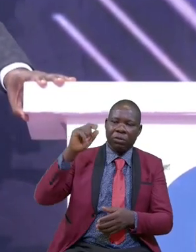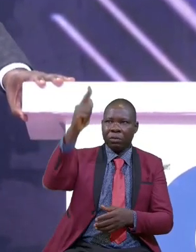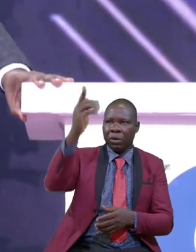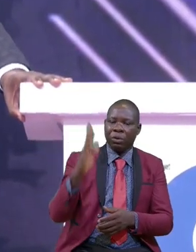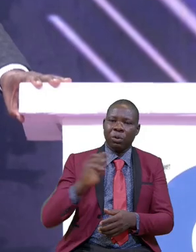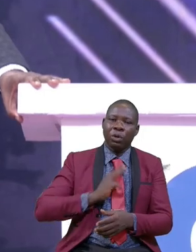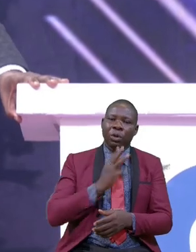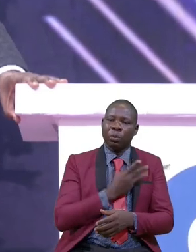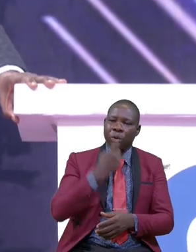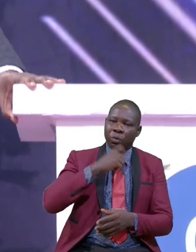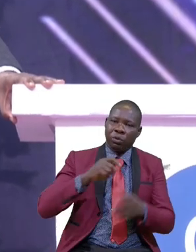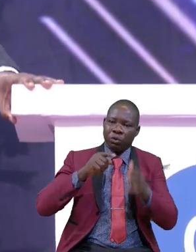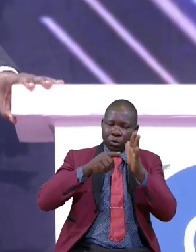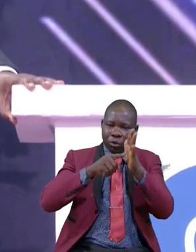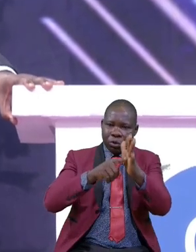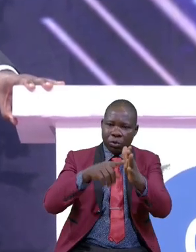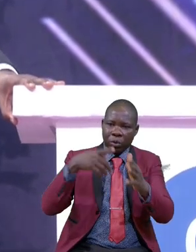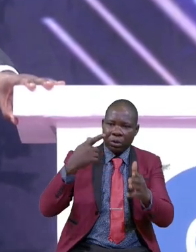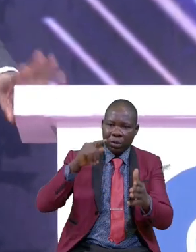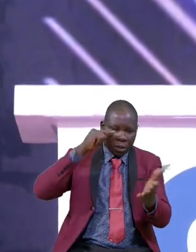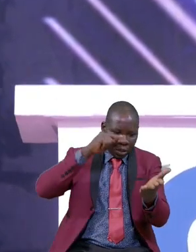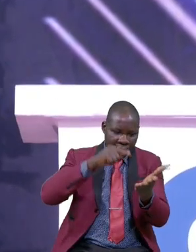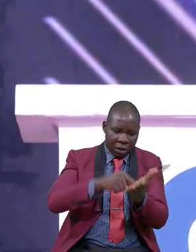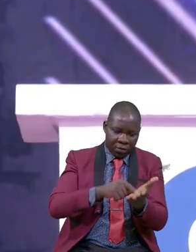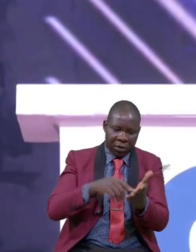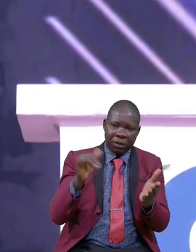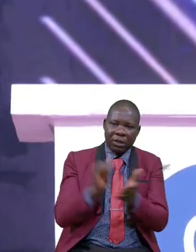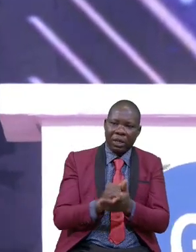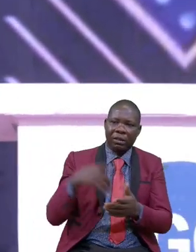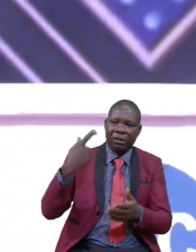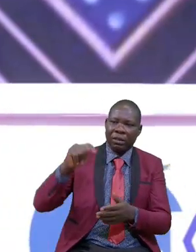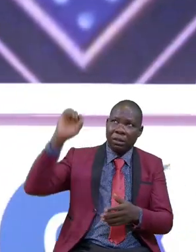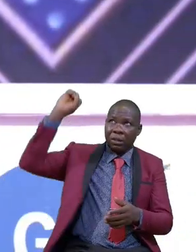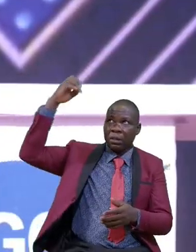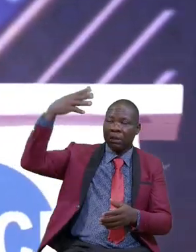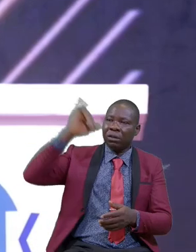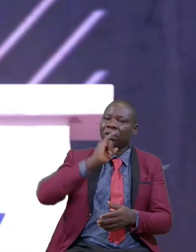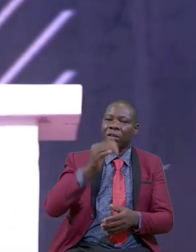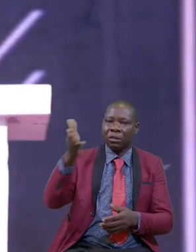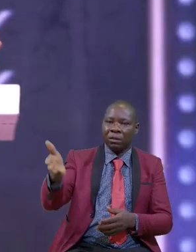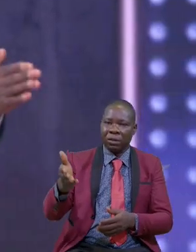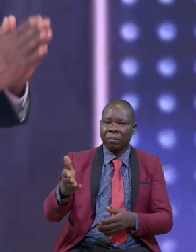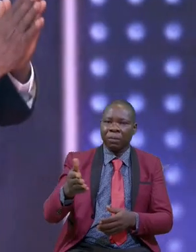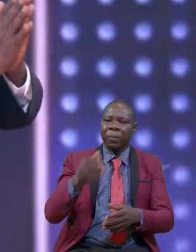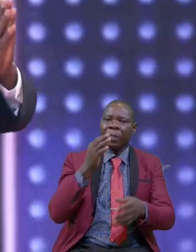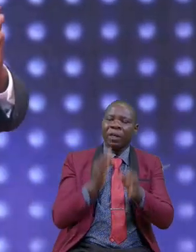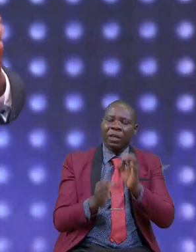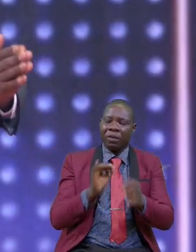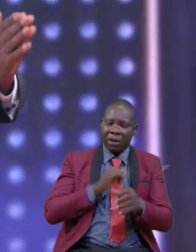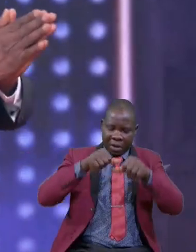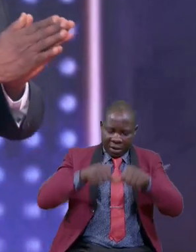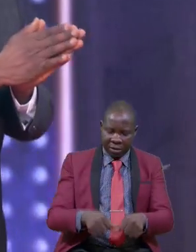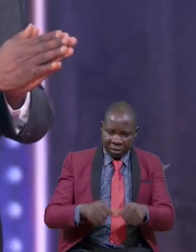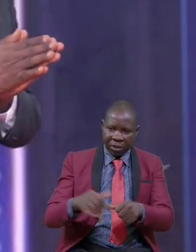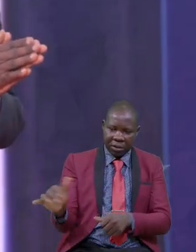evidence montrer l'évidence that grace de la grâce because, you know, dans nos vies. If I vous savez, the same si je suis toujours le même,